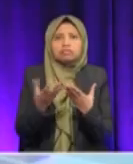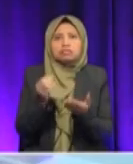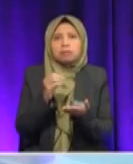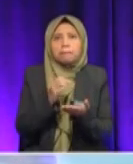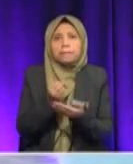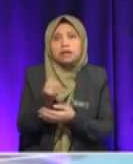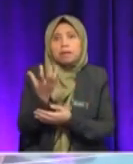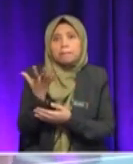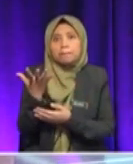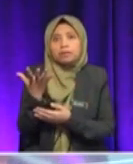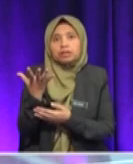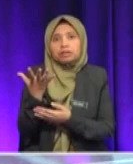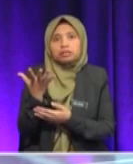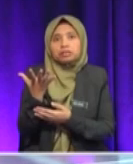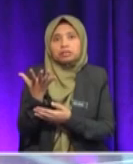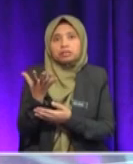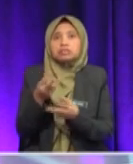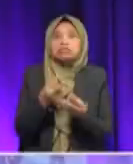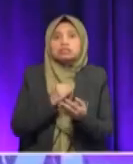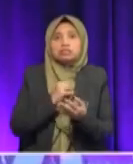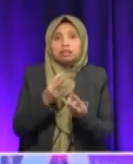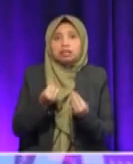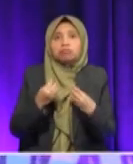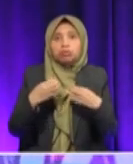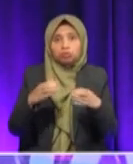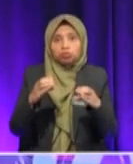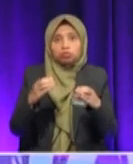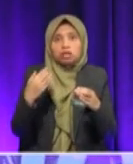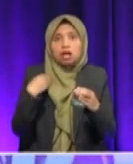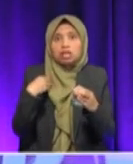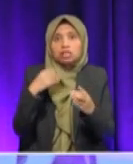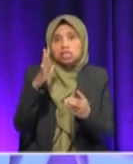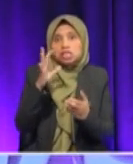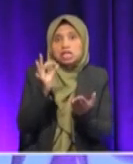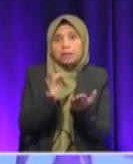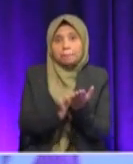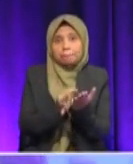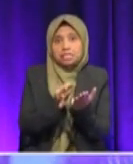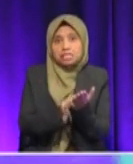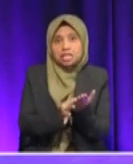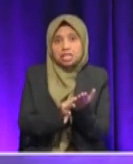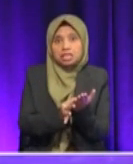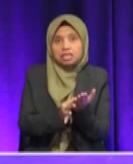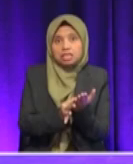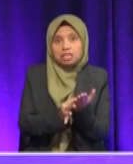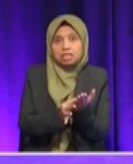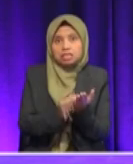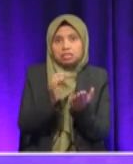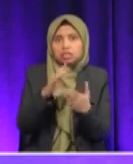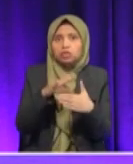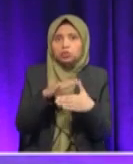Oke Cikgu saya coba Adli mesin Linkin Eh kenapa